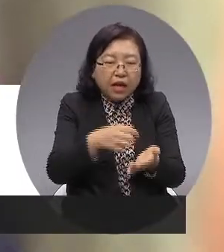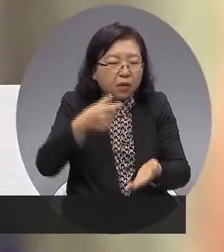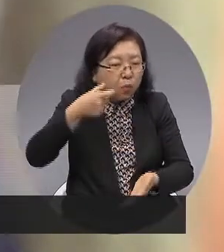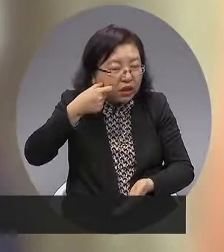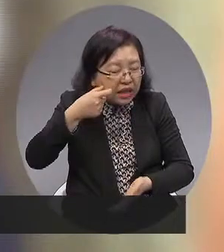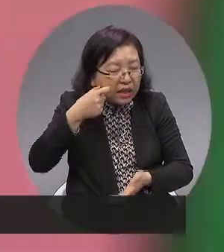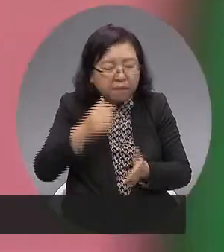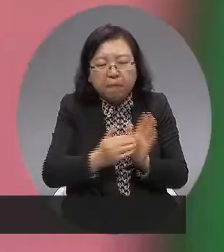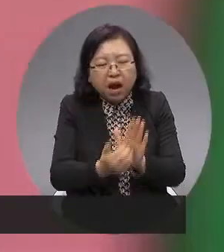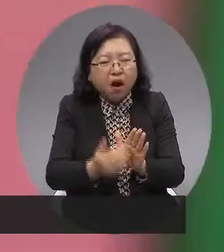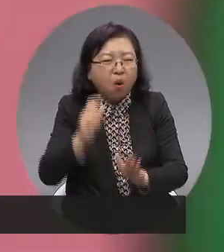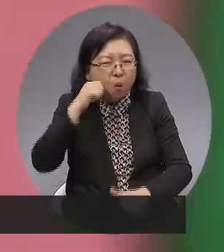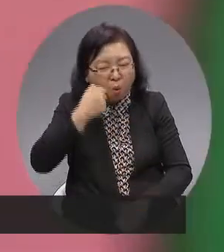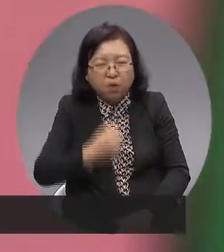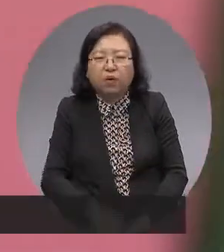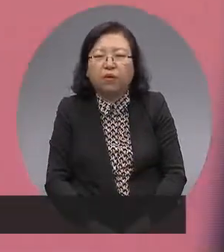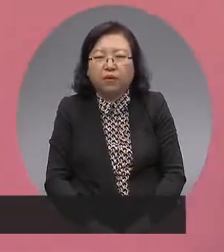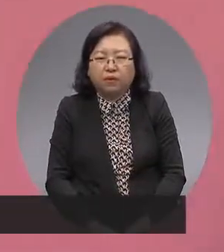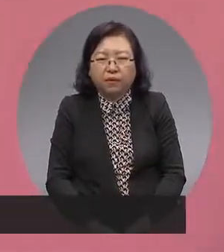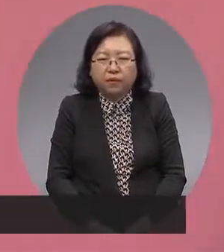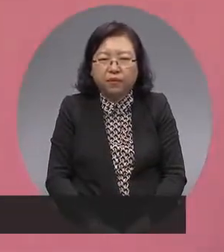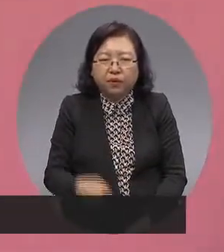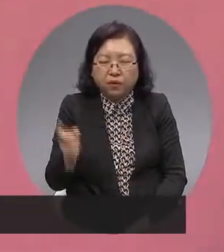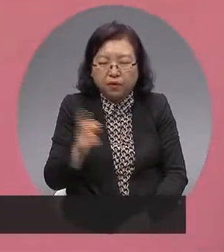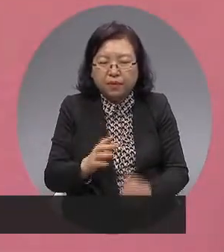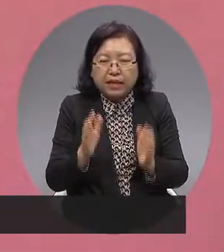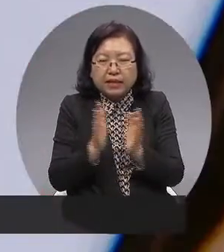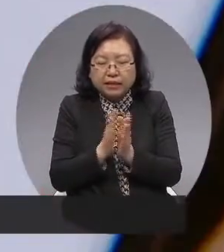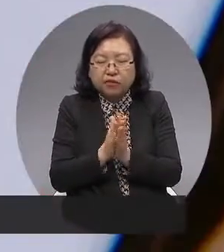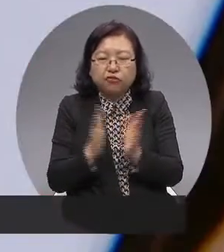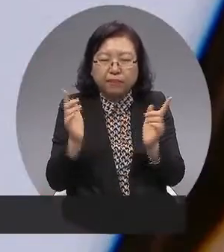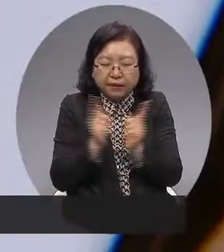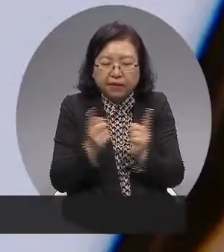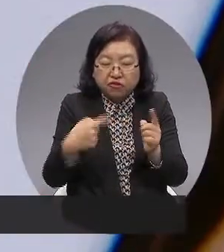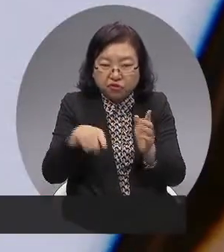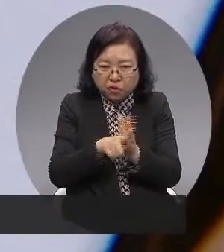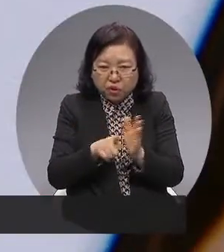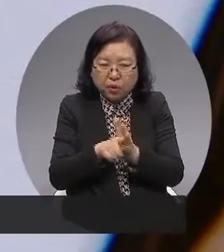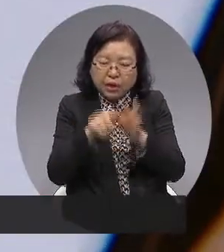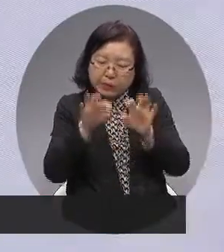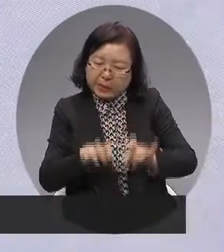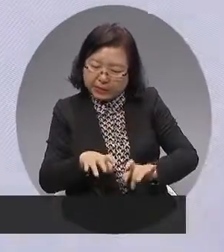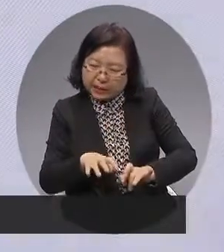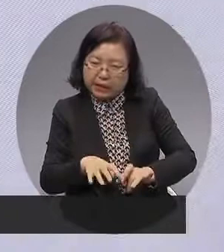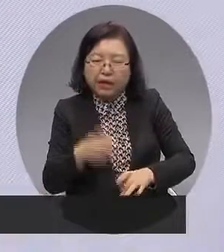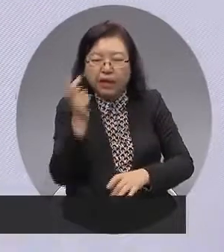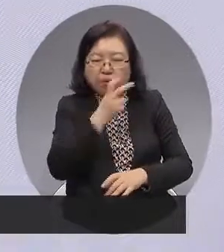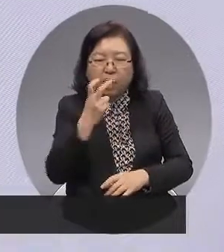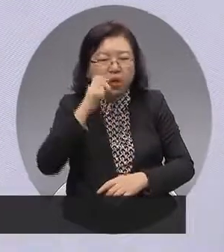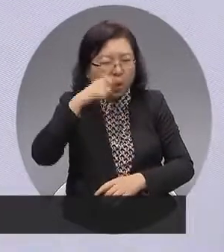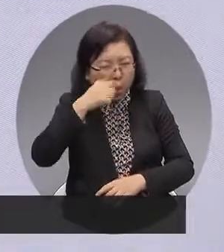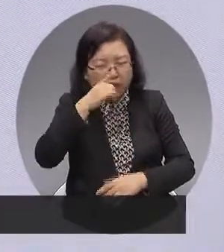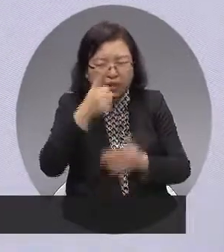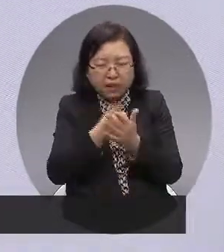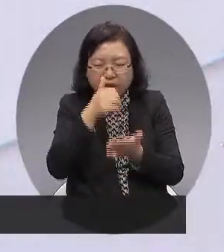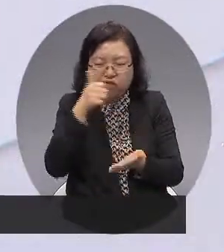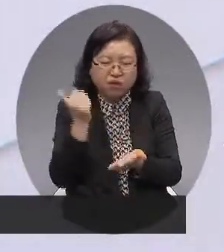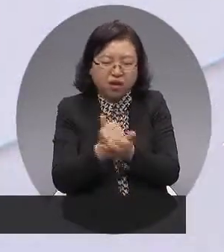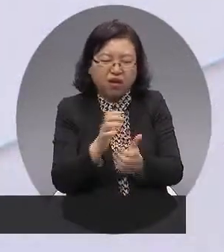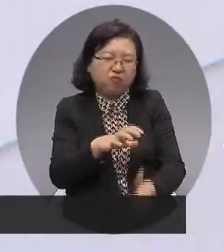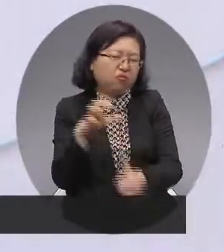것이고. 친구 맺기용으로 시작된 랜덤 채팅 앱이 관리 사각지대에 놓이면서 범죄의 온상으로 변질되고